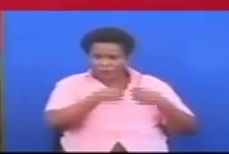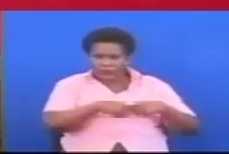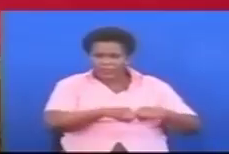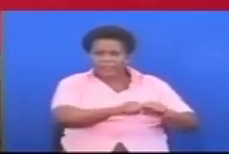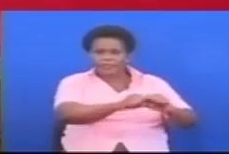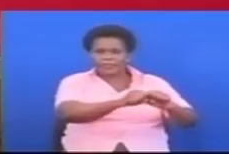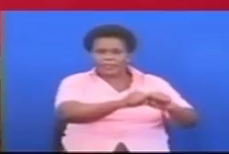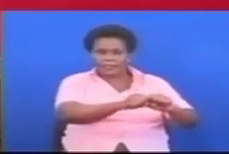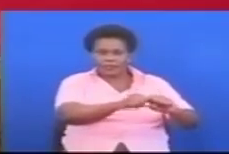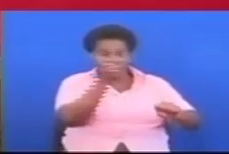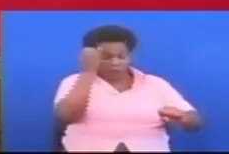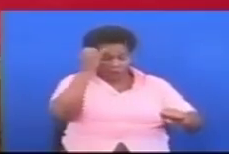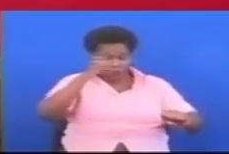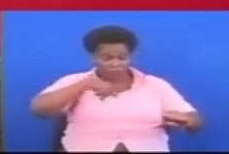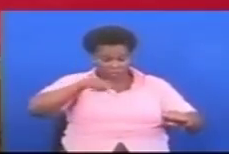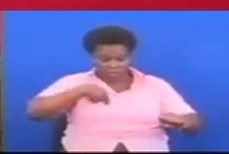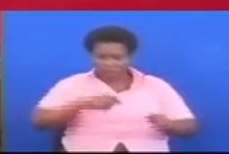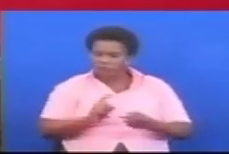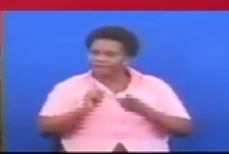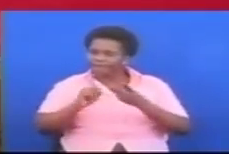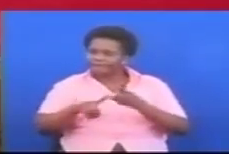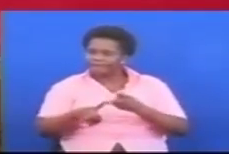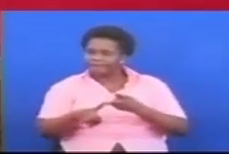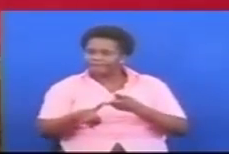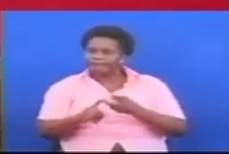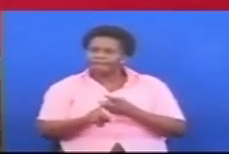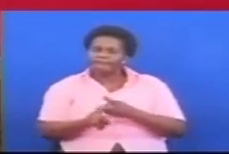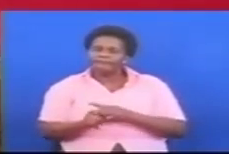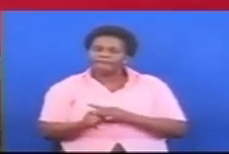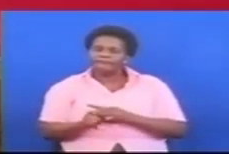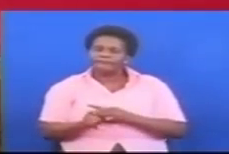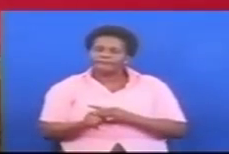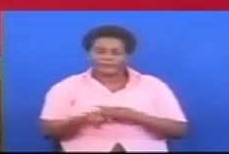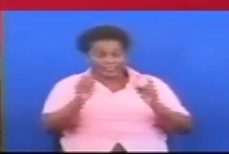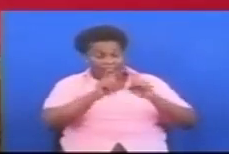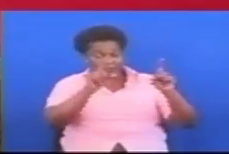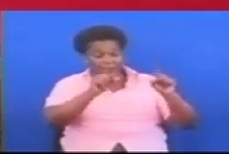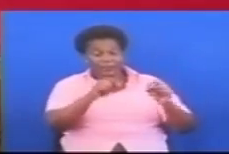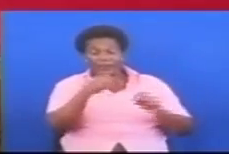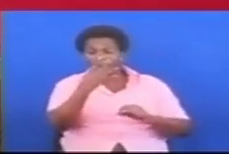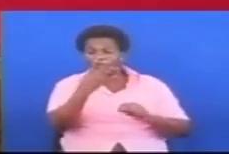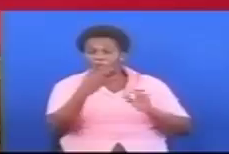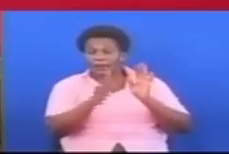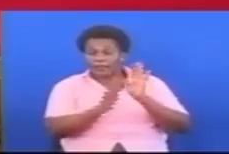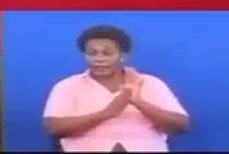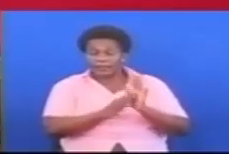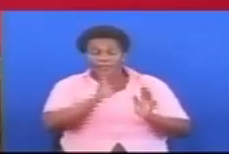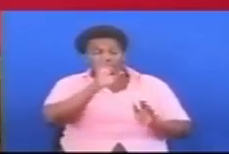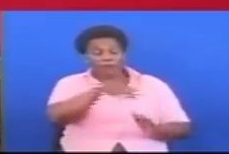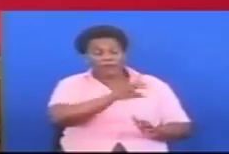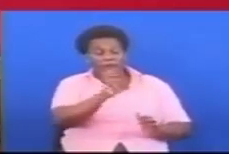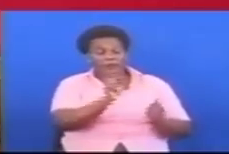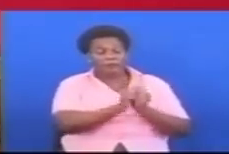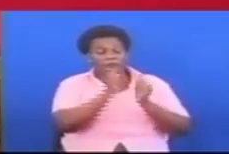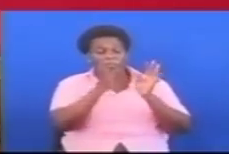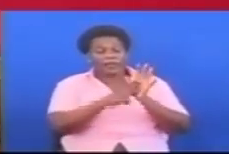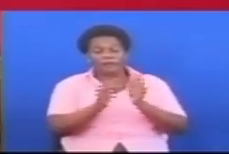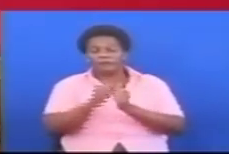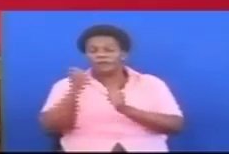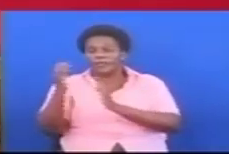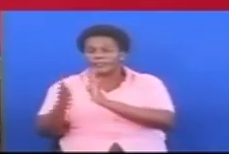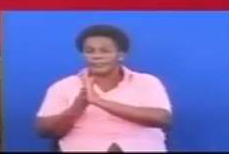kamati kuhusu utekelezaji wa bajeti ya Wizara ya Maji fungu namba 49 kwa mwaka wa fedha